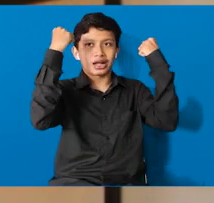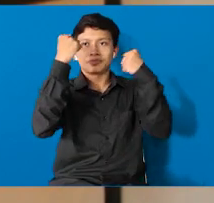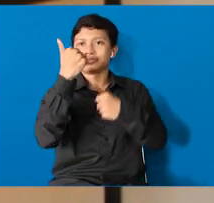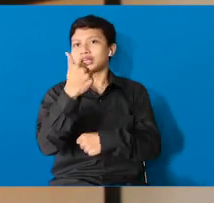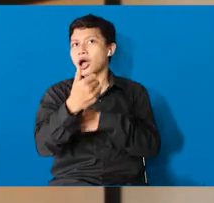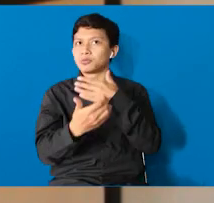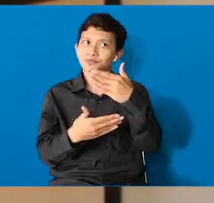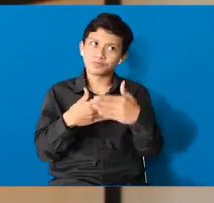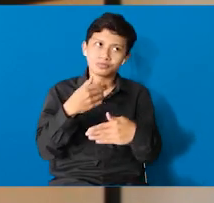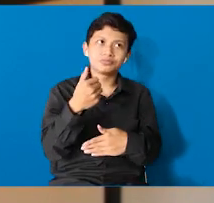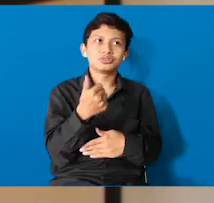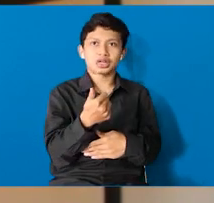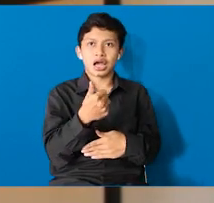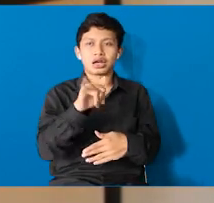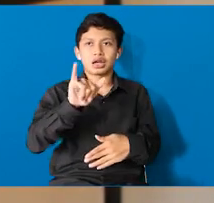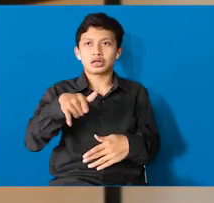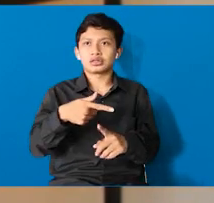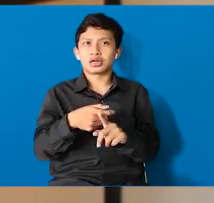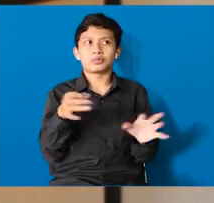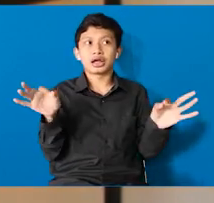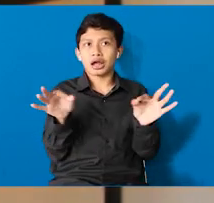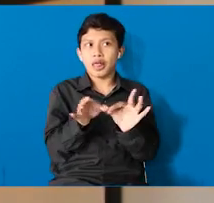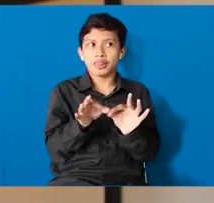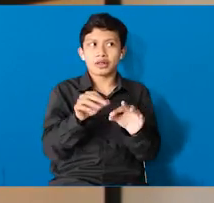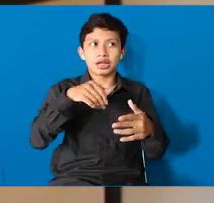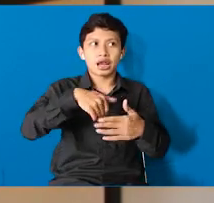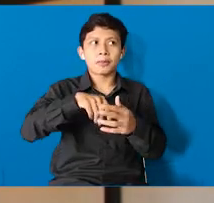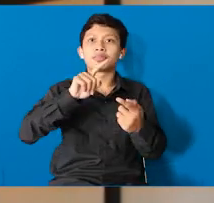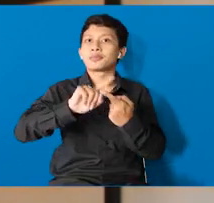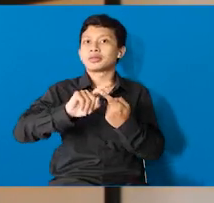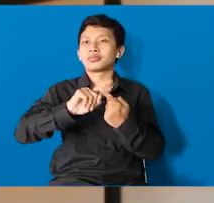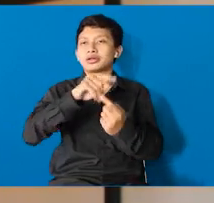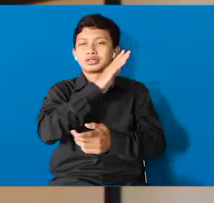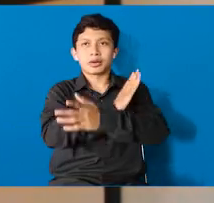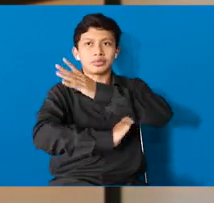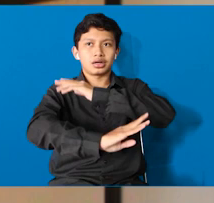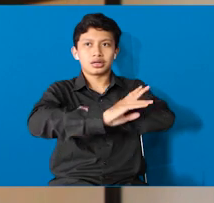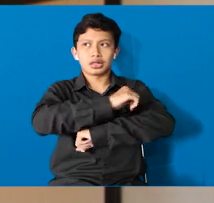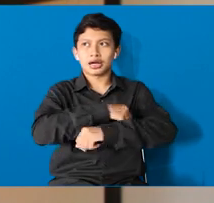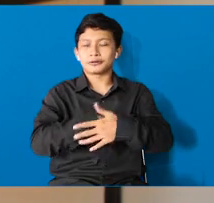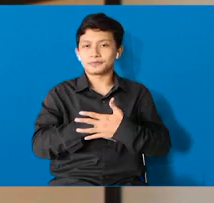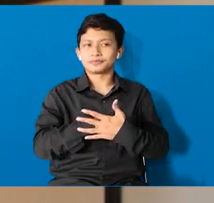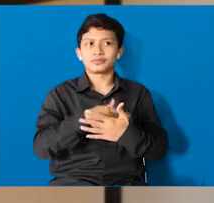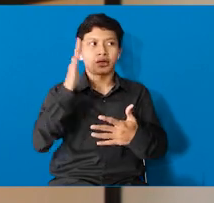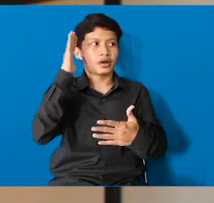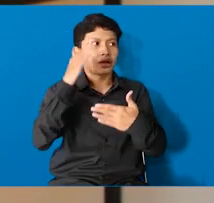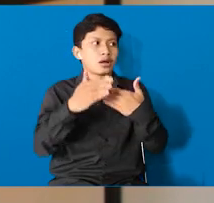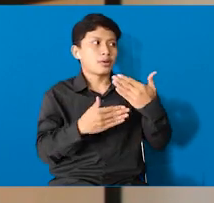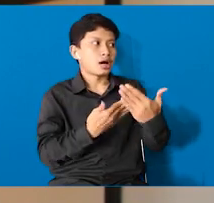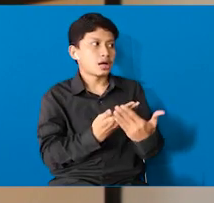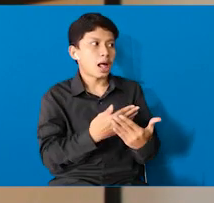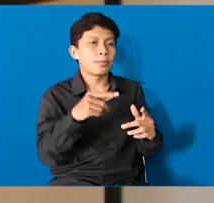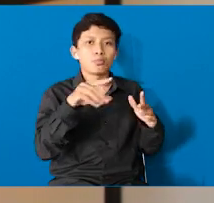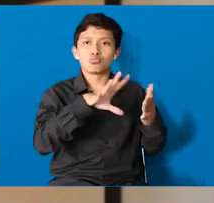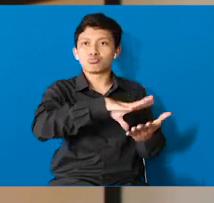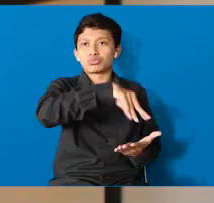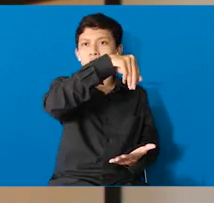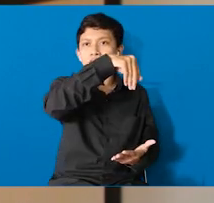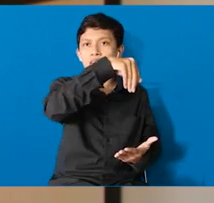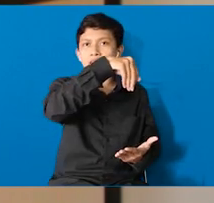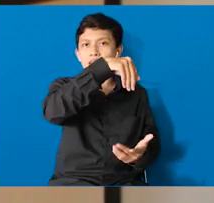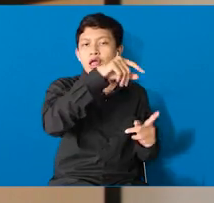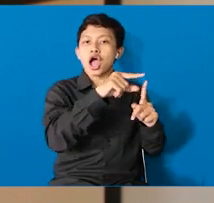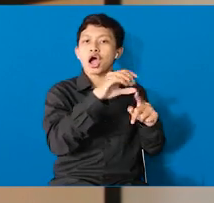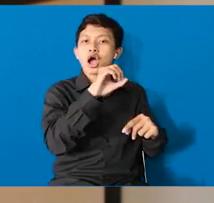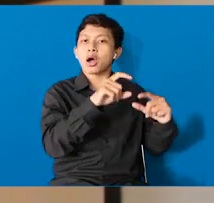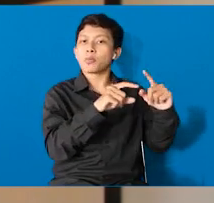dilakukan dari secara dekat kepada teman-teman difabel di lapangan. Kemudian dengan posbindu ini juga, maka